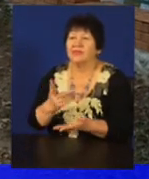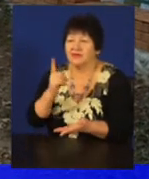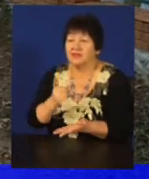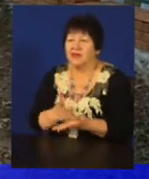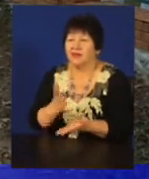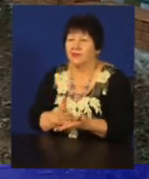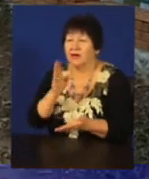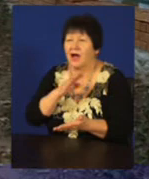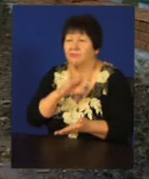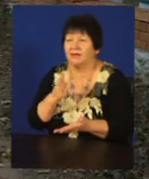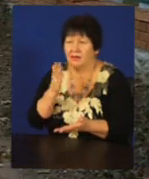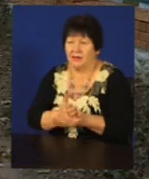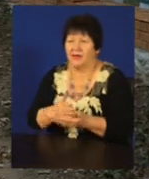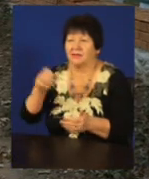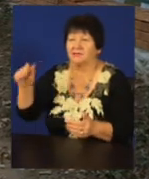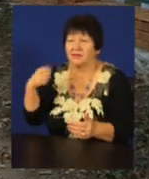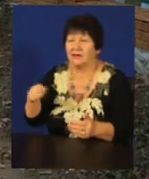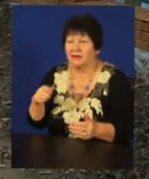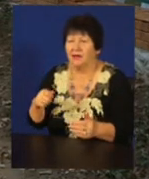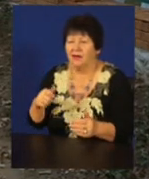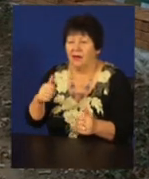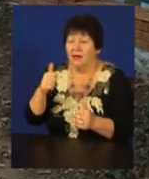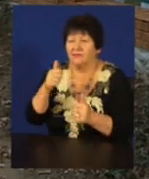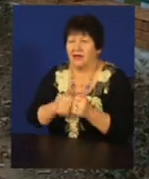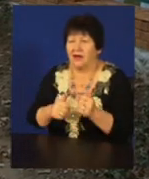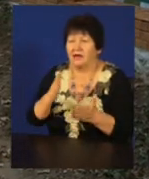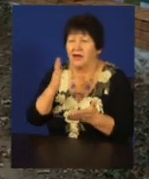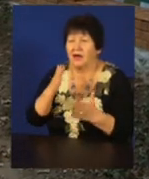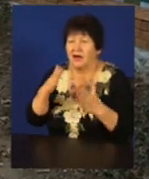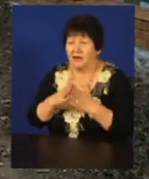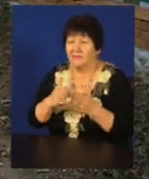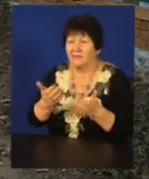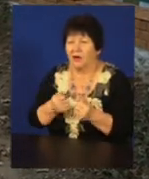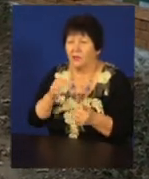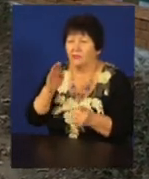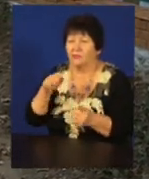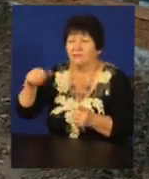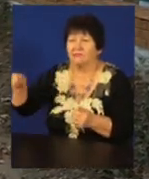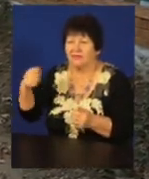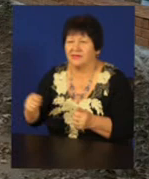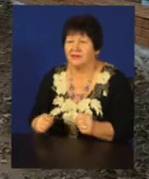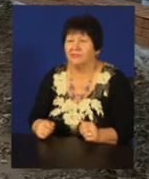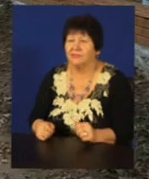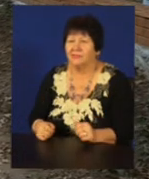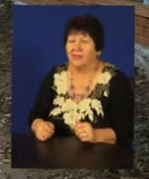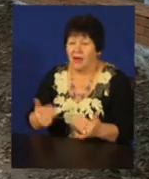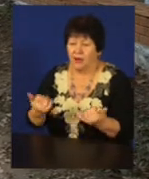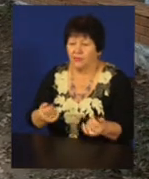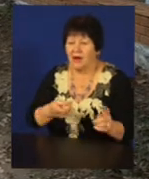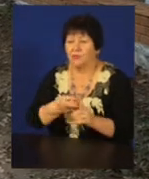pur și simplu? Da, lumea are de acasă, au fântâni, de acasă, trag. tras în